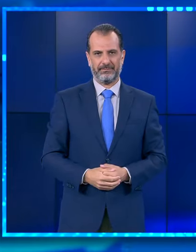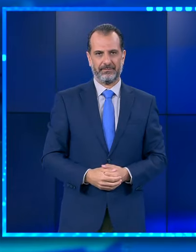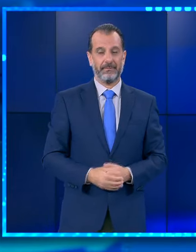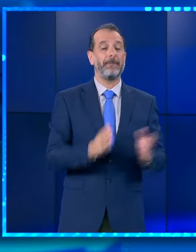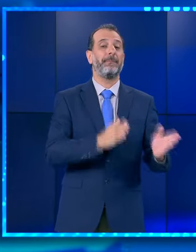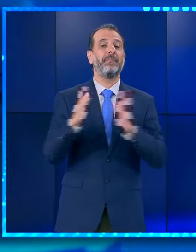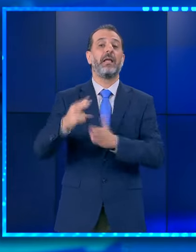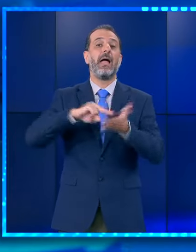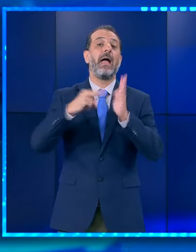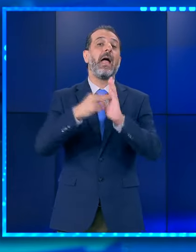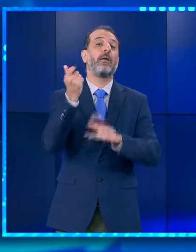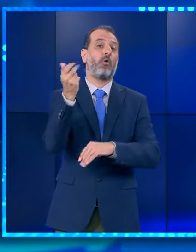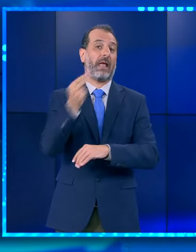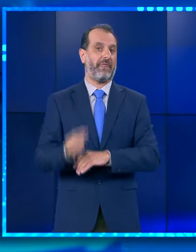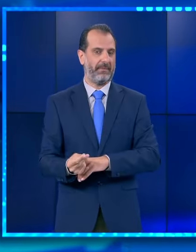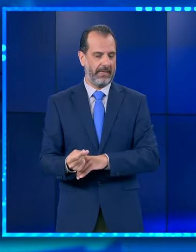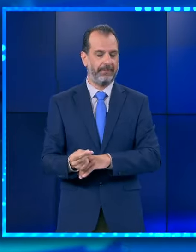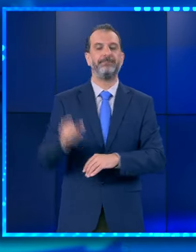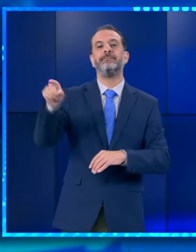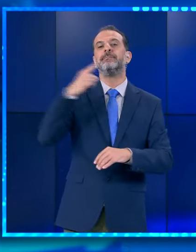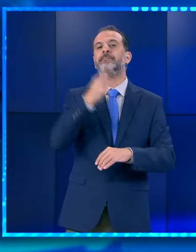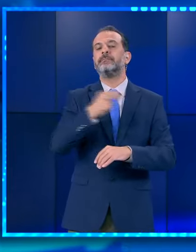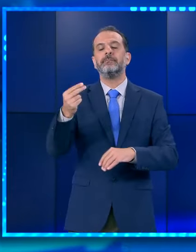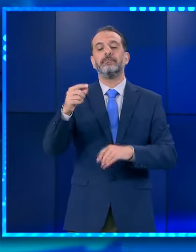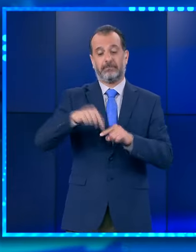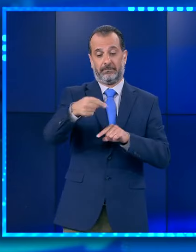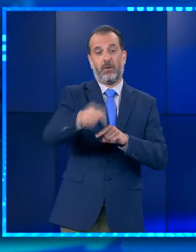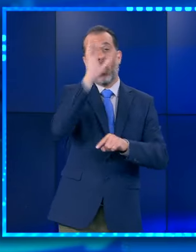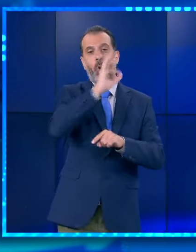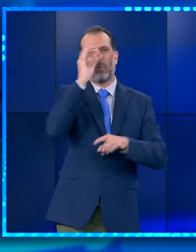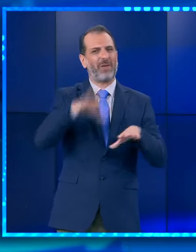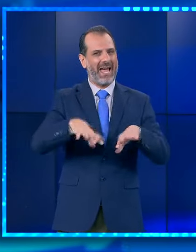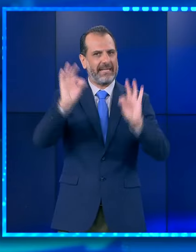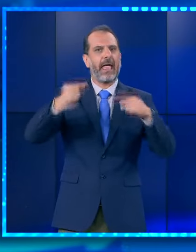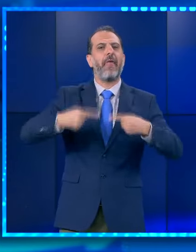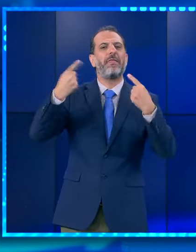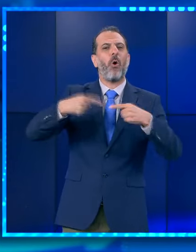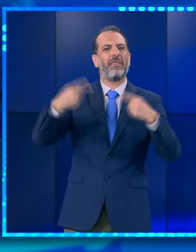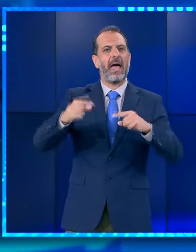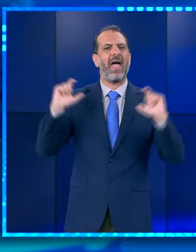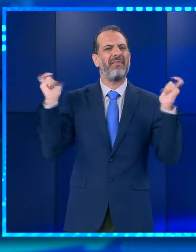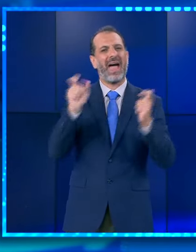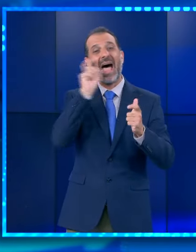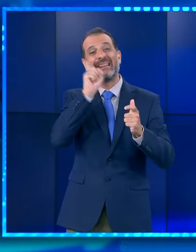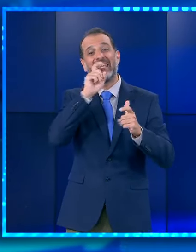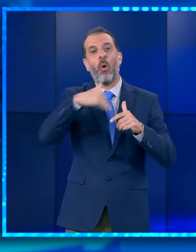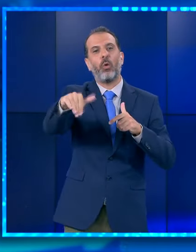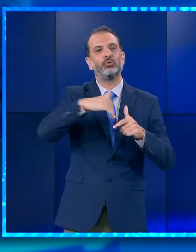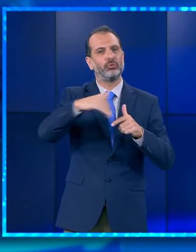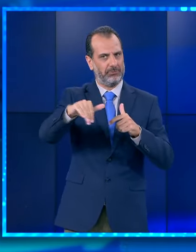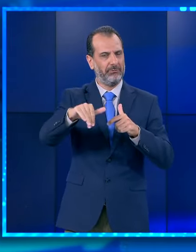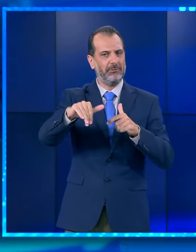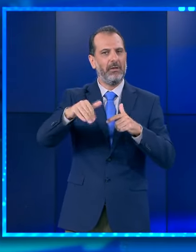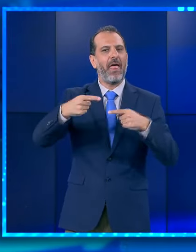Στα της τσέπης μας τώρα, 30 λεπτά μειώνονται από τις αρχές Οκτωβρίου τα διόδια που θα πληρώνουμε στην Αττική Οδό. Το ανακοίνωσε σήμερα στο